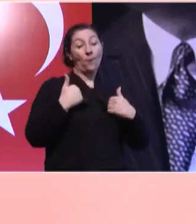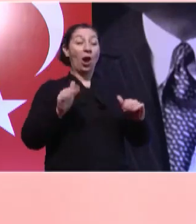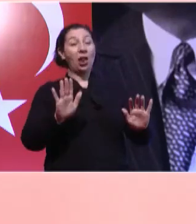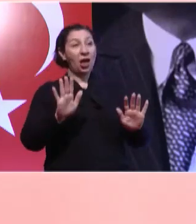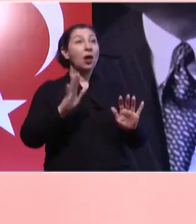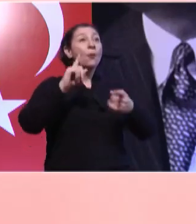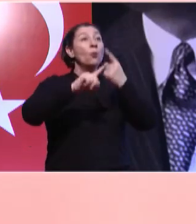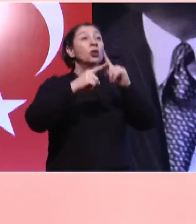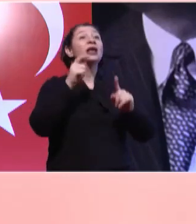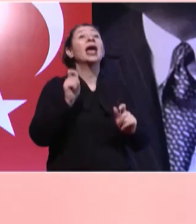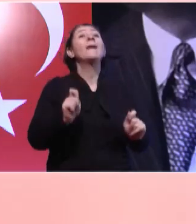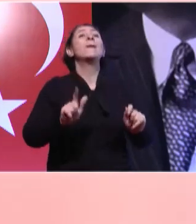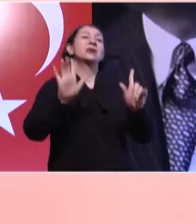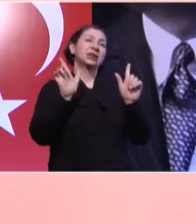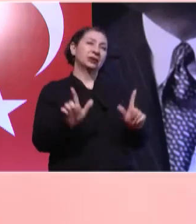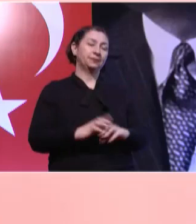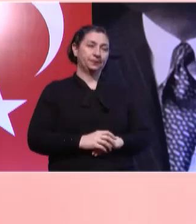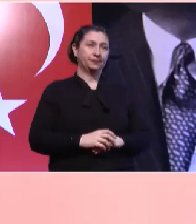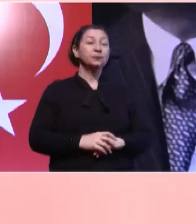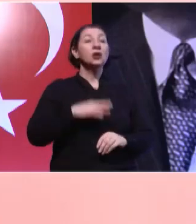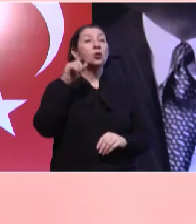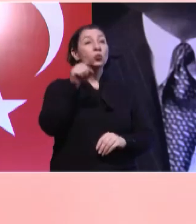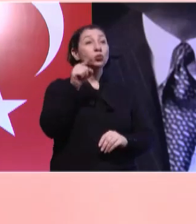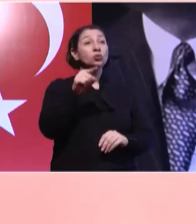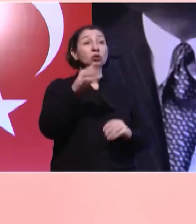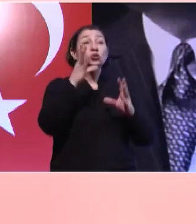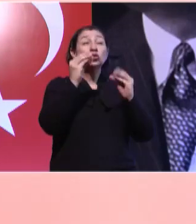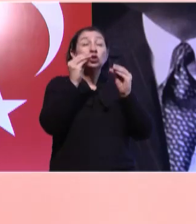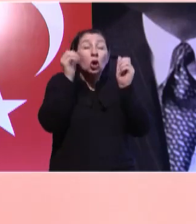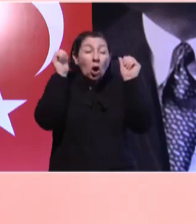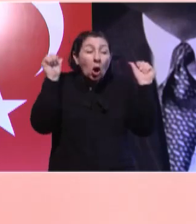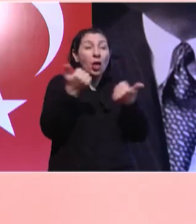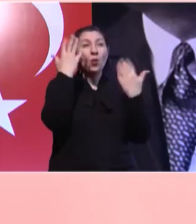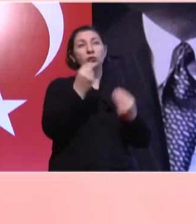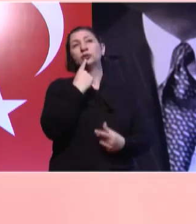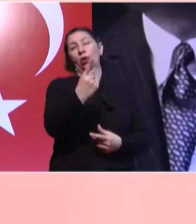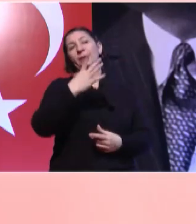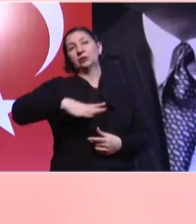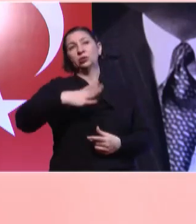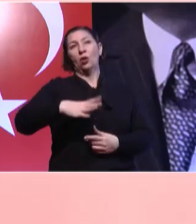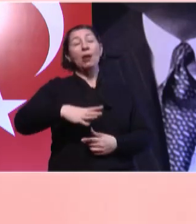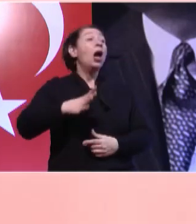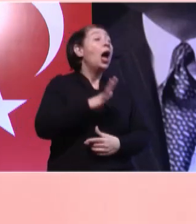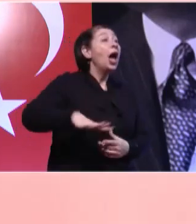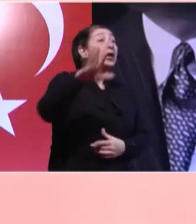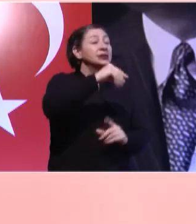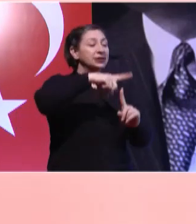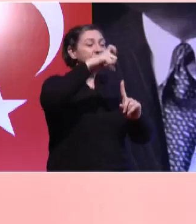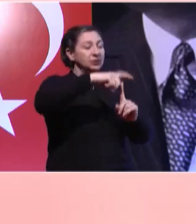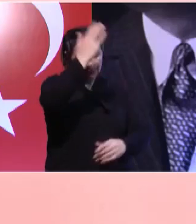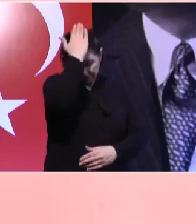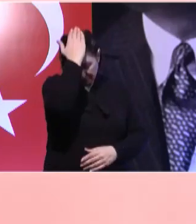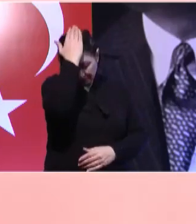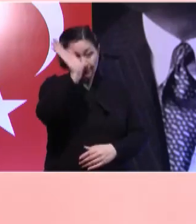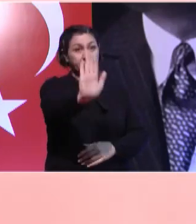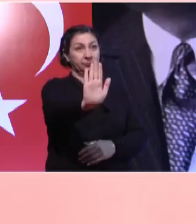kullanarak siyaset yapmamalıdır. Bunun da altını büyük bir özenle çizmeliyiz. Herkesin kimliği başımızın